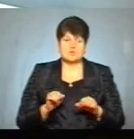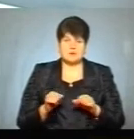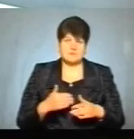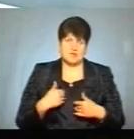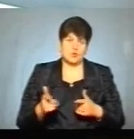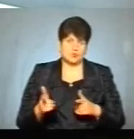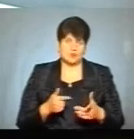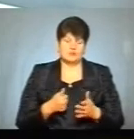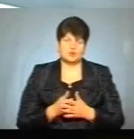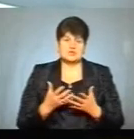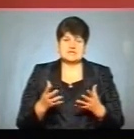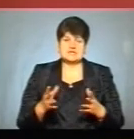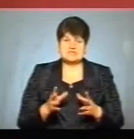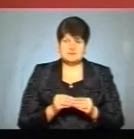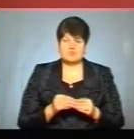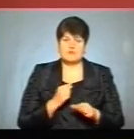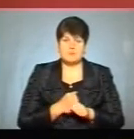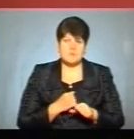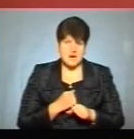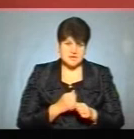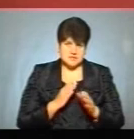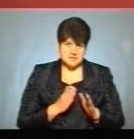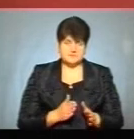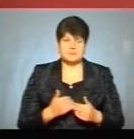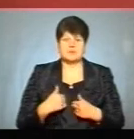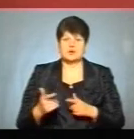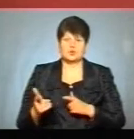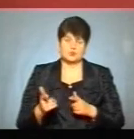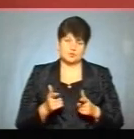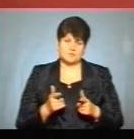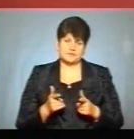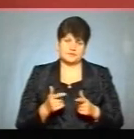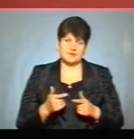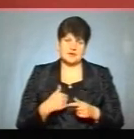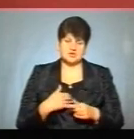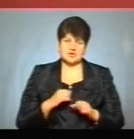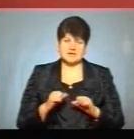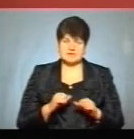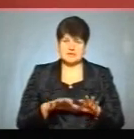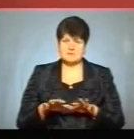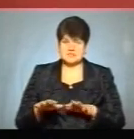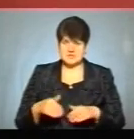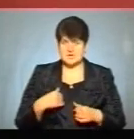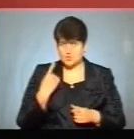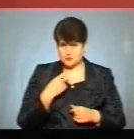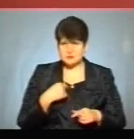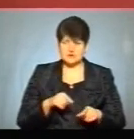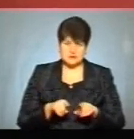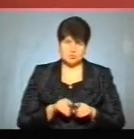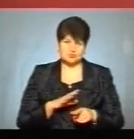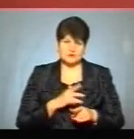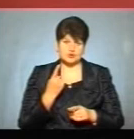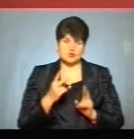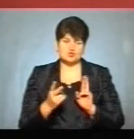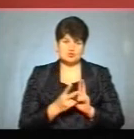готові до співпраці з райдержадміністраціями. Ми, наші вже керівники на місцях, і я особисто також була на одній